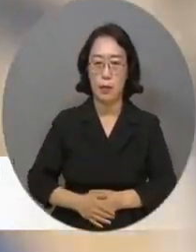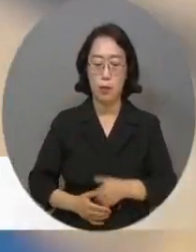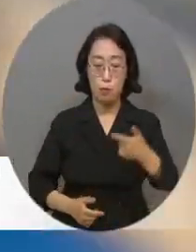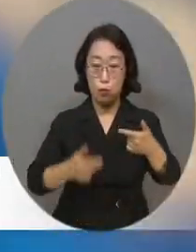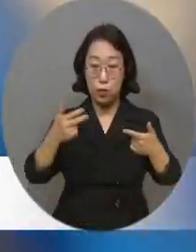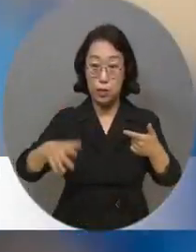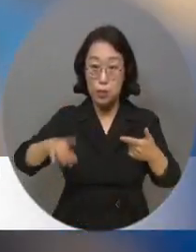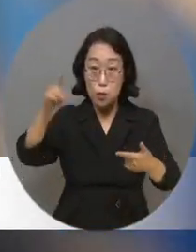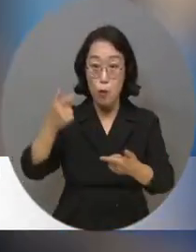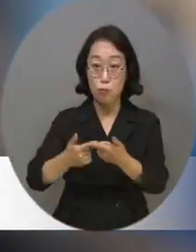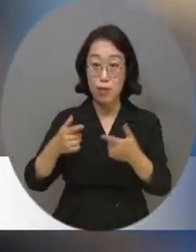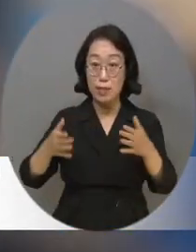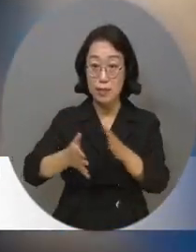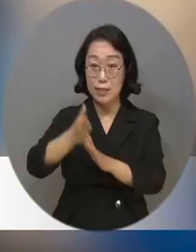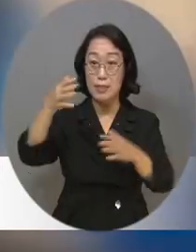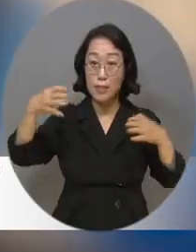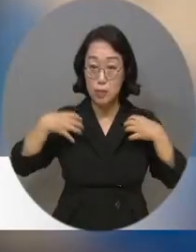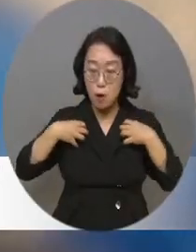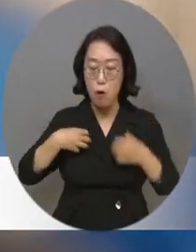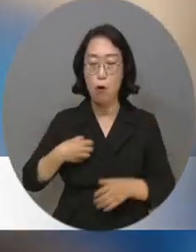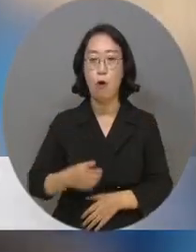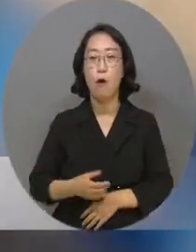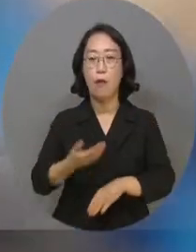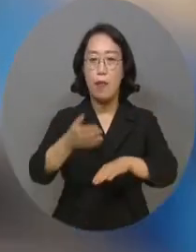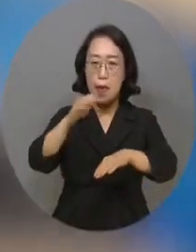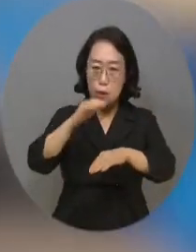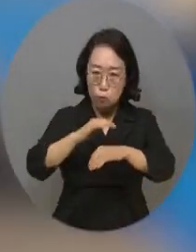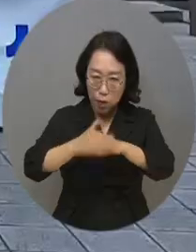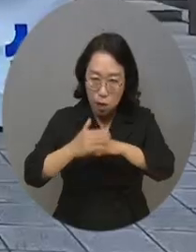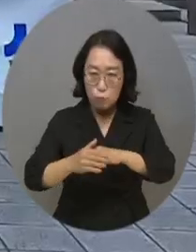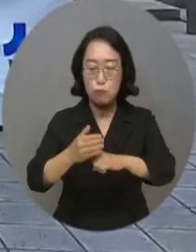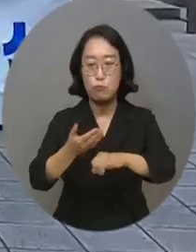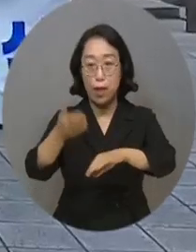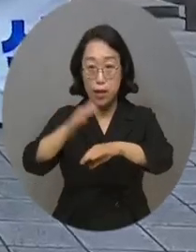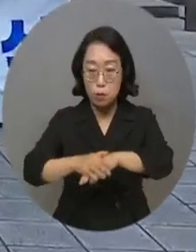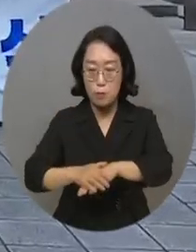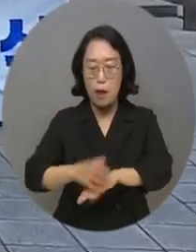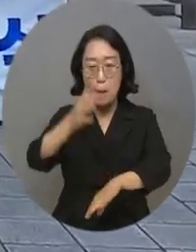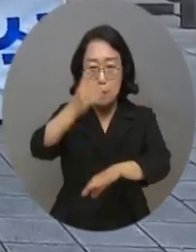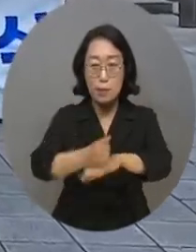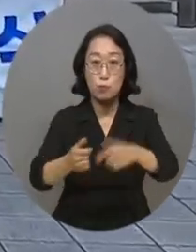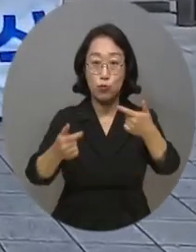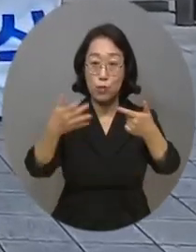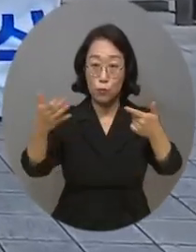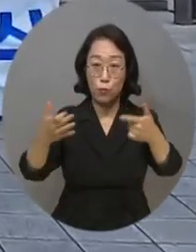7일 부산시청에서 시작해 대구와 대전 등을 거쳐 19일 서울 국회 앞에서 마칠 예정입니다